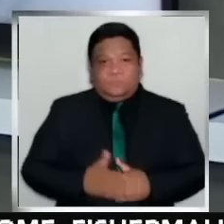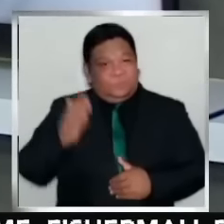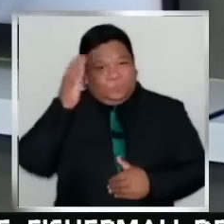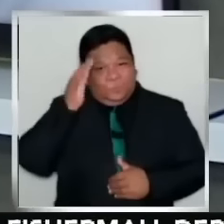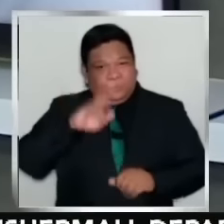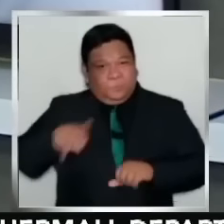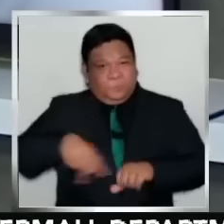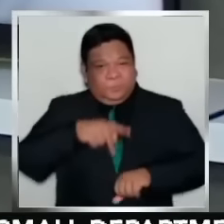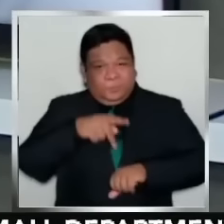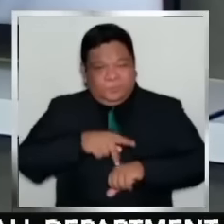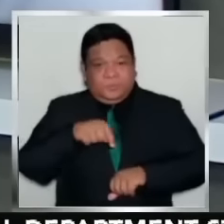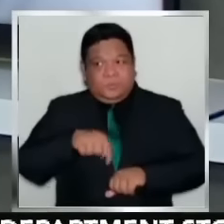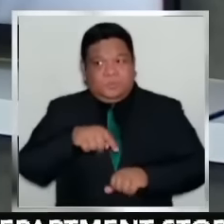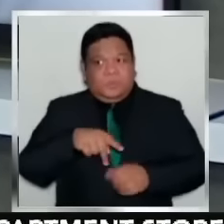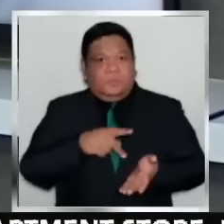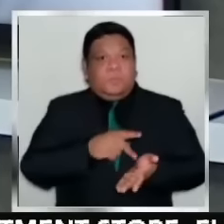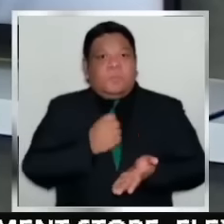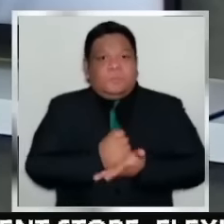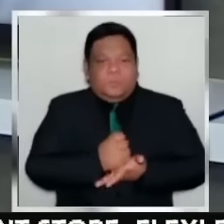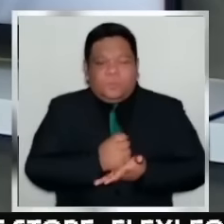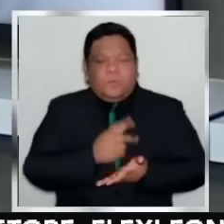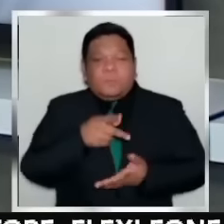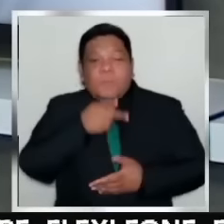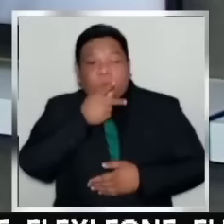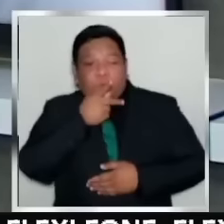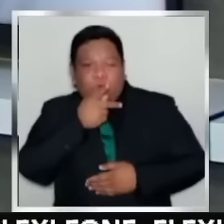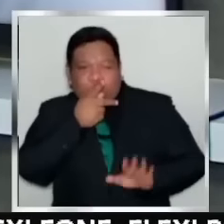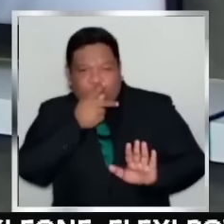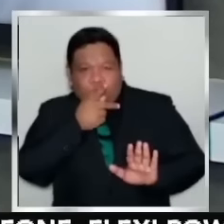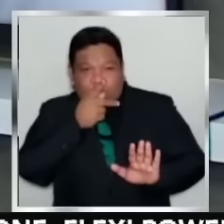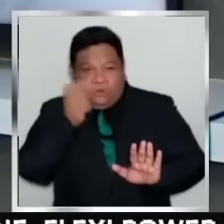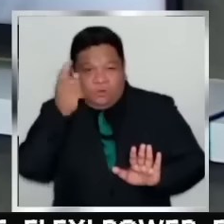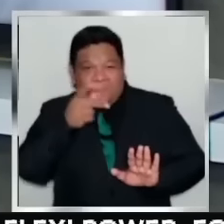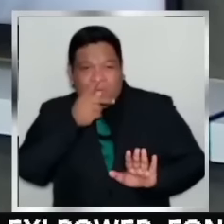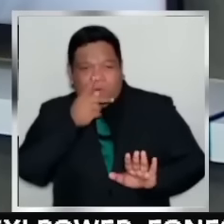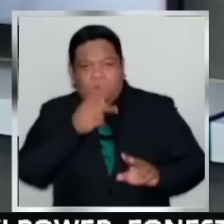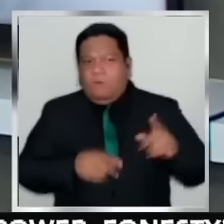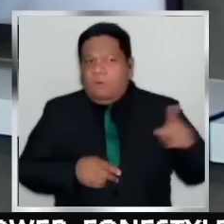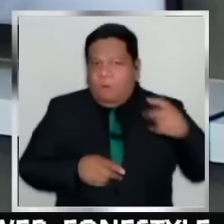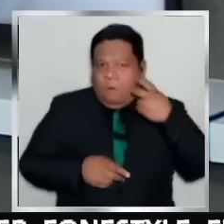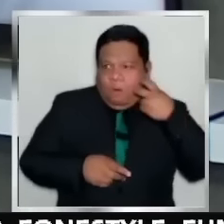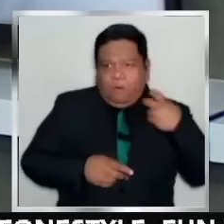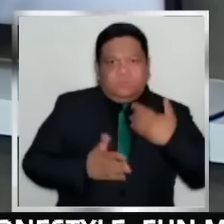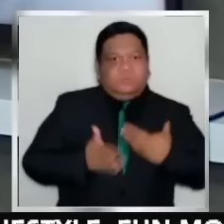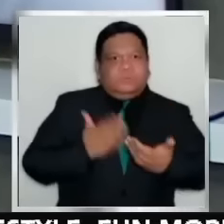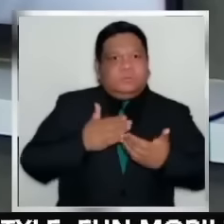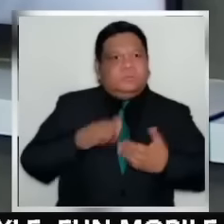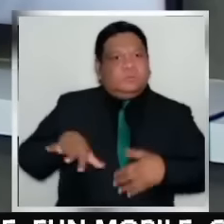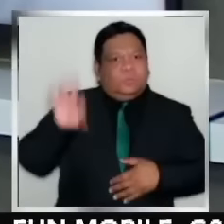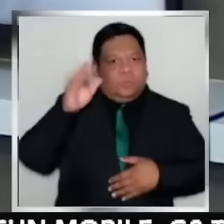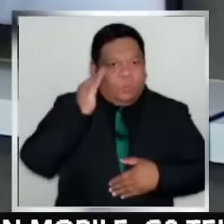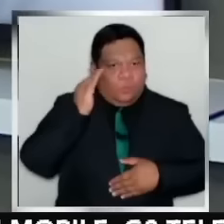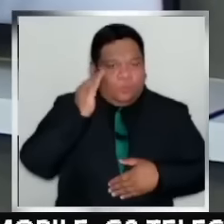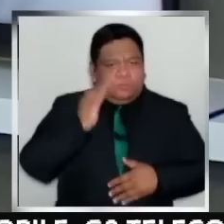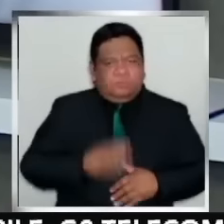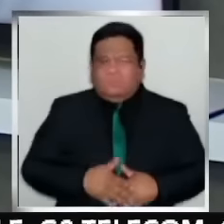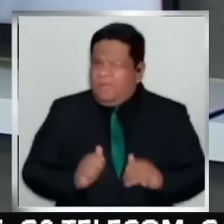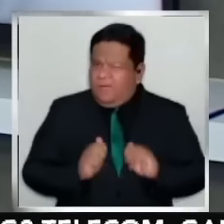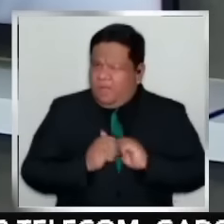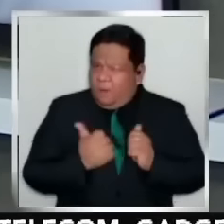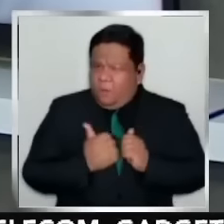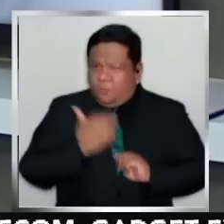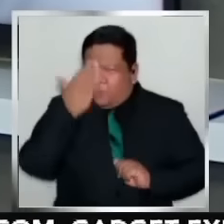madaling mahulaan ng mga hacker, ayon po sa isang cyber security firm. E ano nga ba ang formula para sa ligtas at kakaibang password